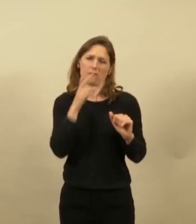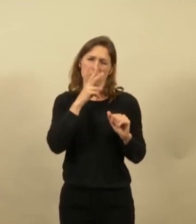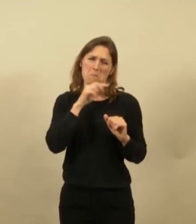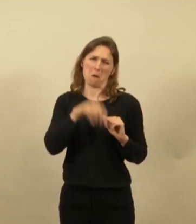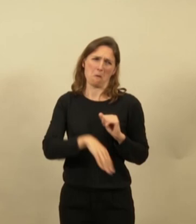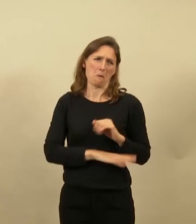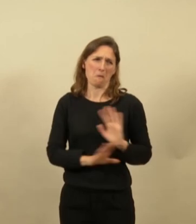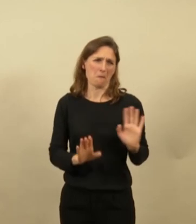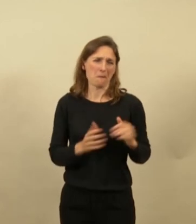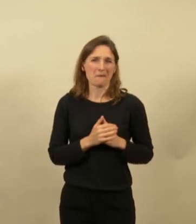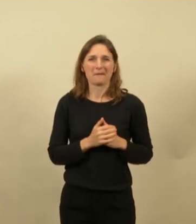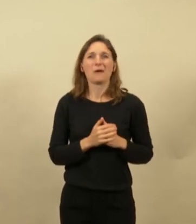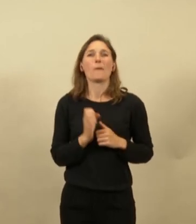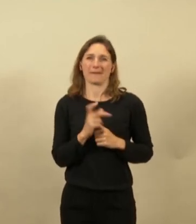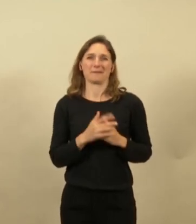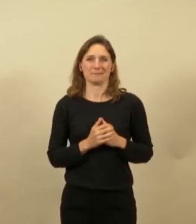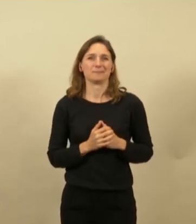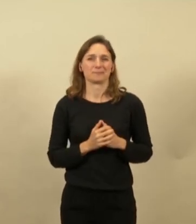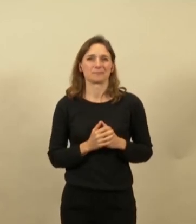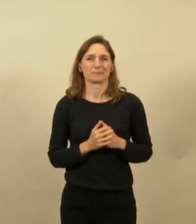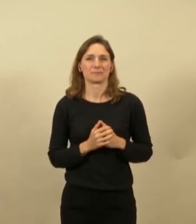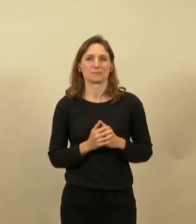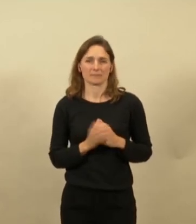d'accord d'accord